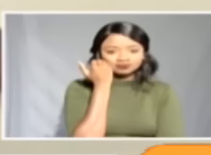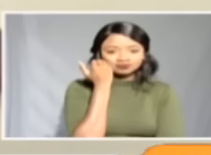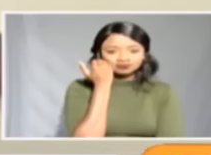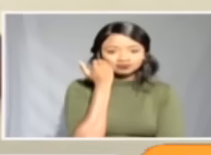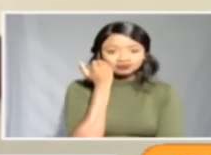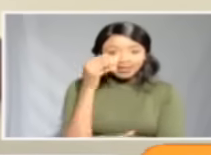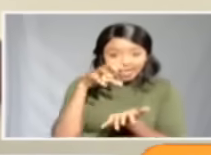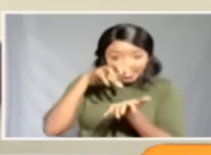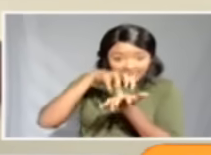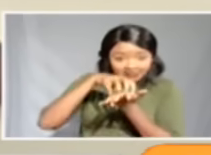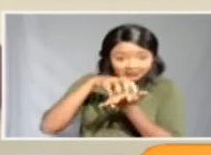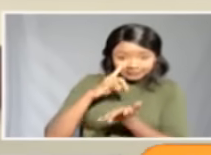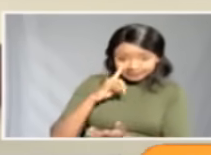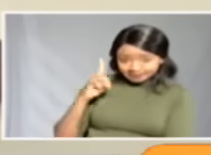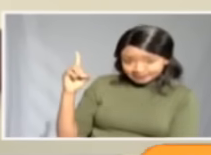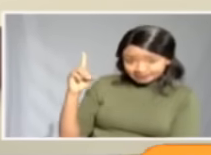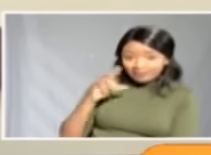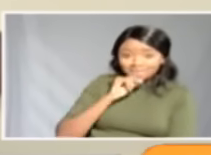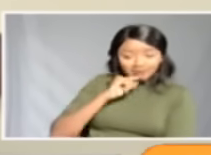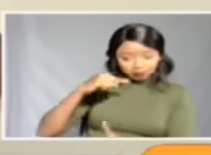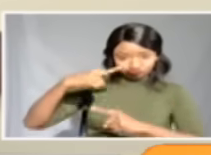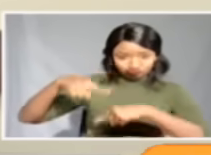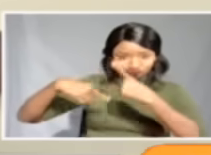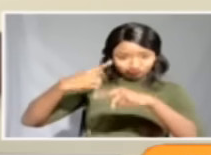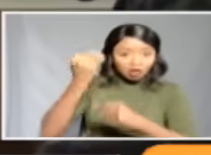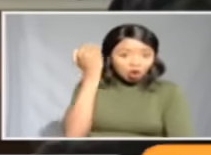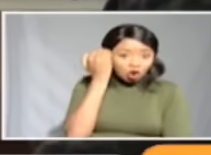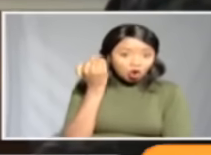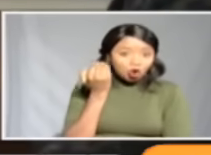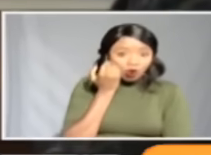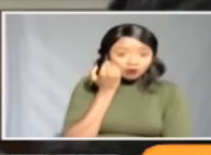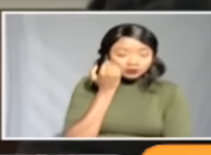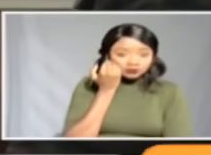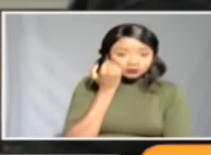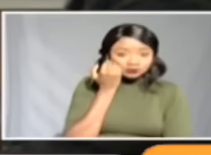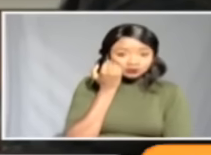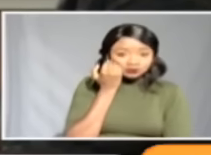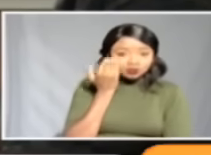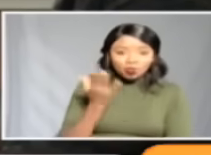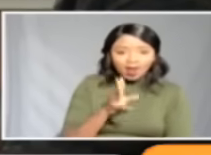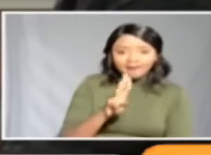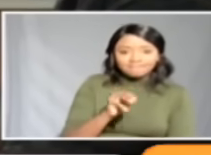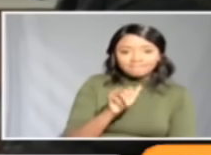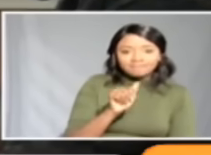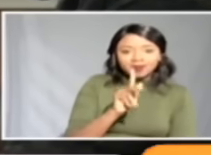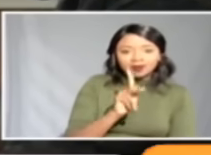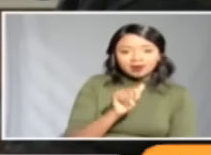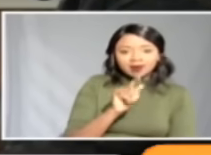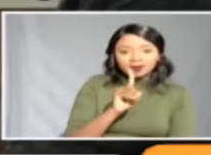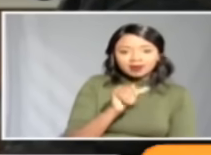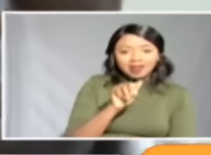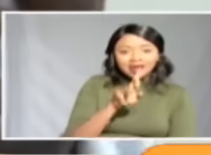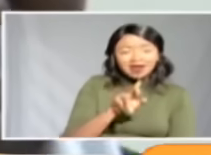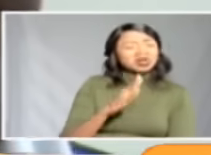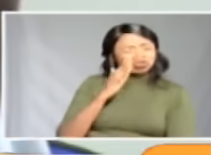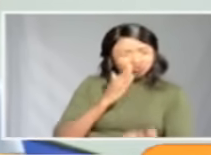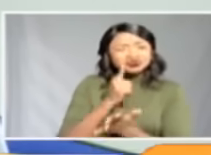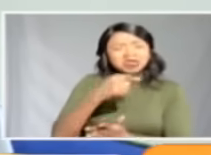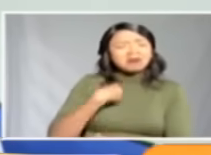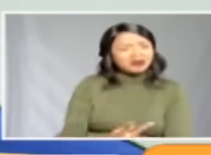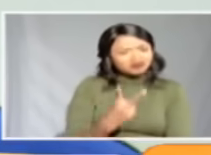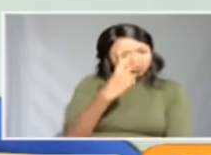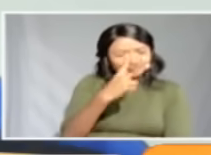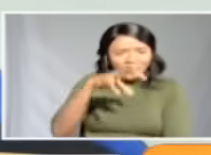Kesi dhidi yake inaendelea katika mahakama ya Makadara ambapo anakabiliwa na mashtaka